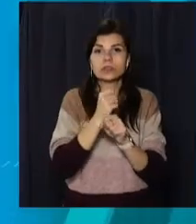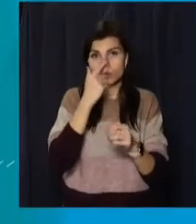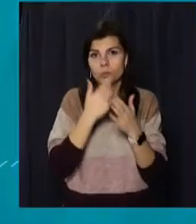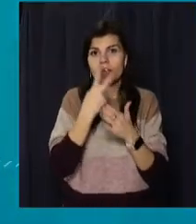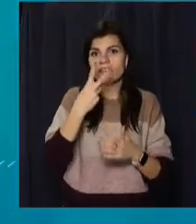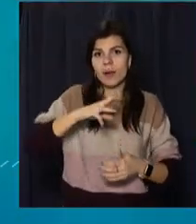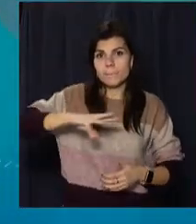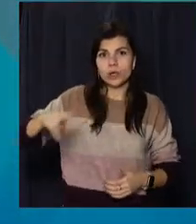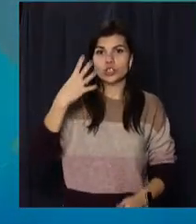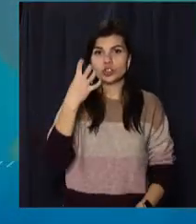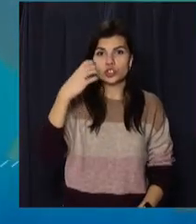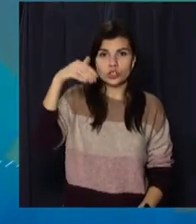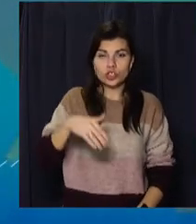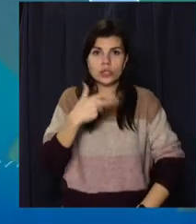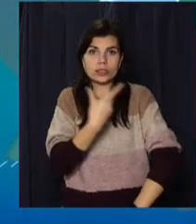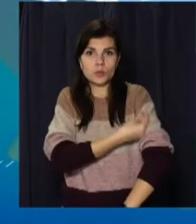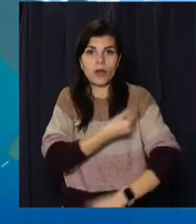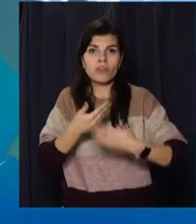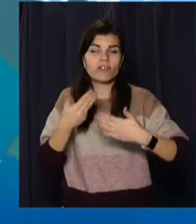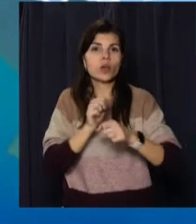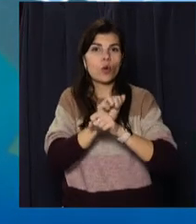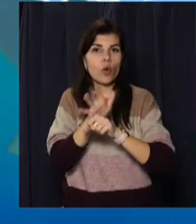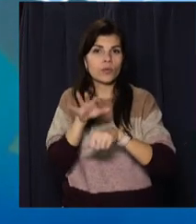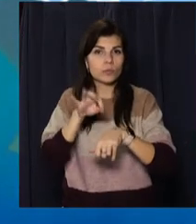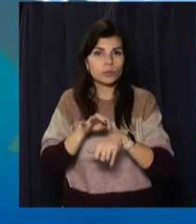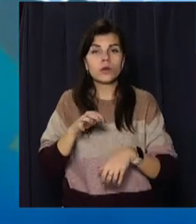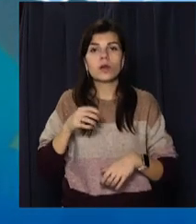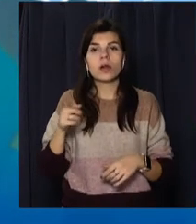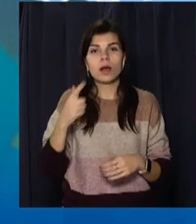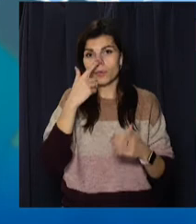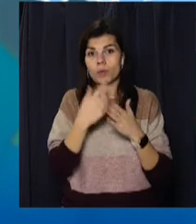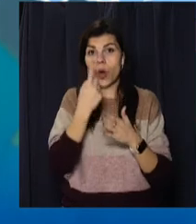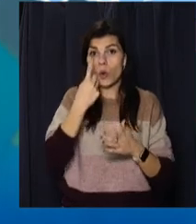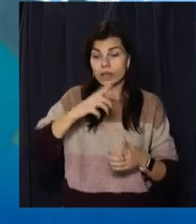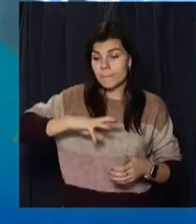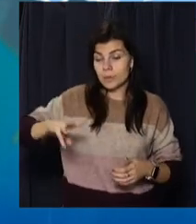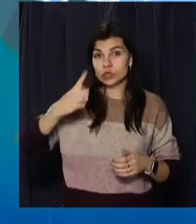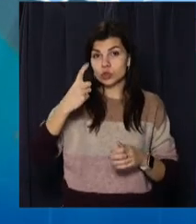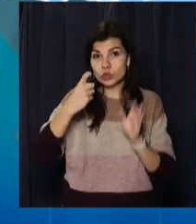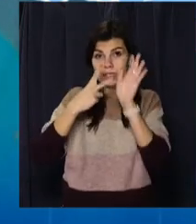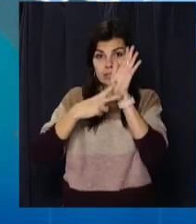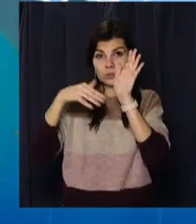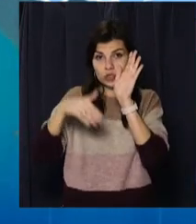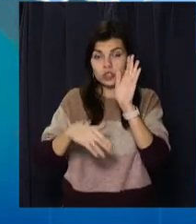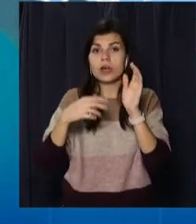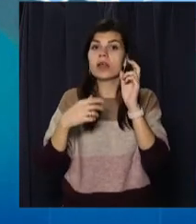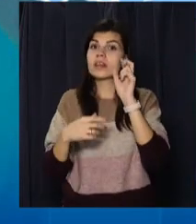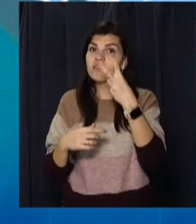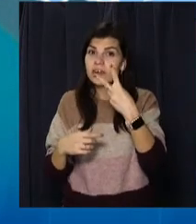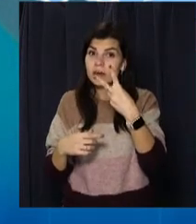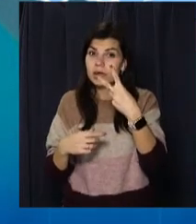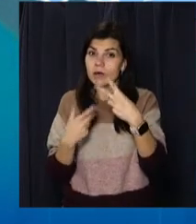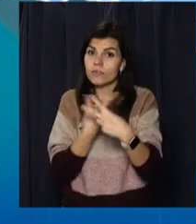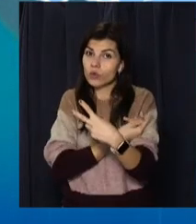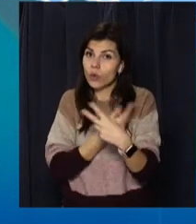2 мільйони 400 тисяч щеплень від коронавірусу. З них практично 1 мільйон 170 тисяч отримали 2 дози